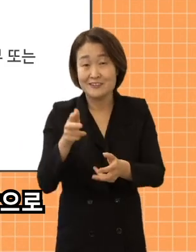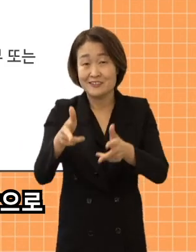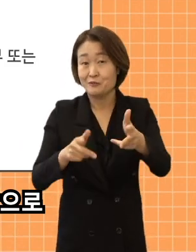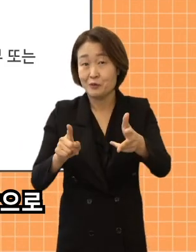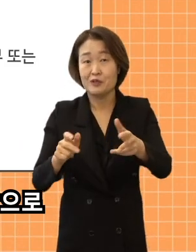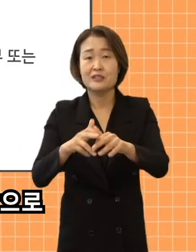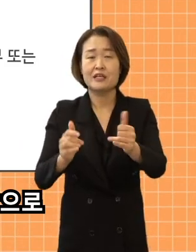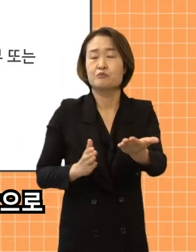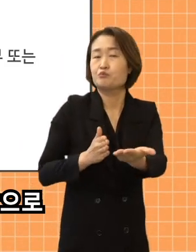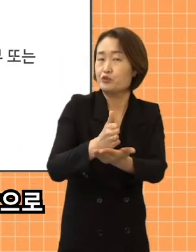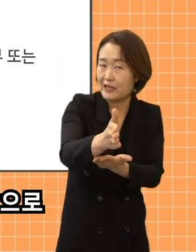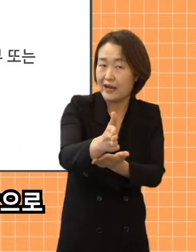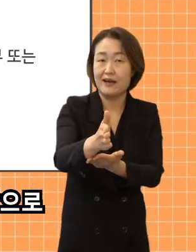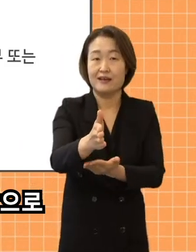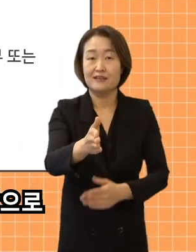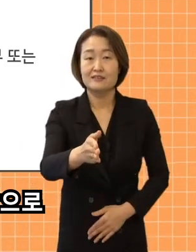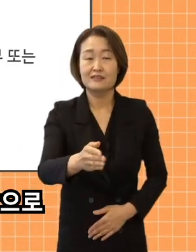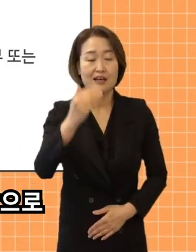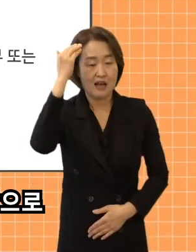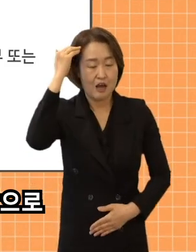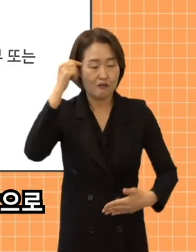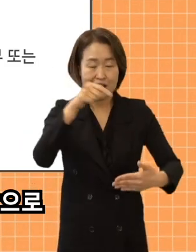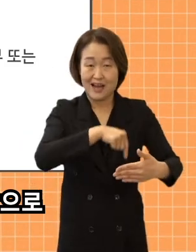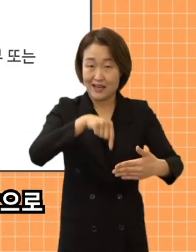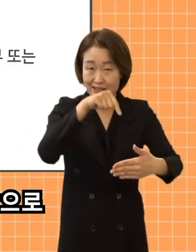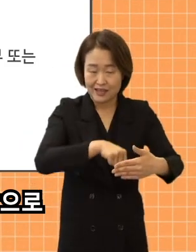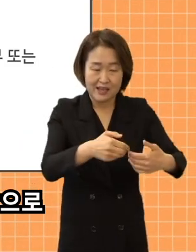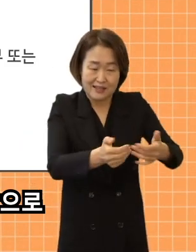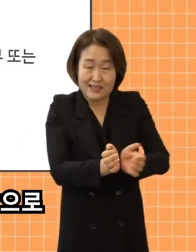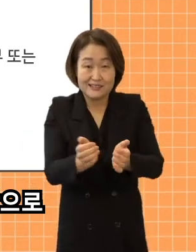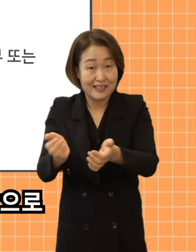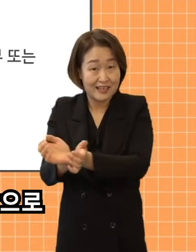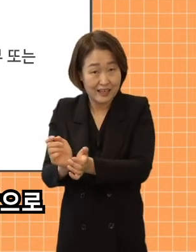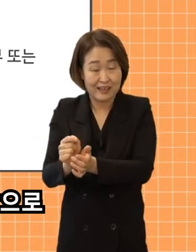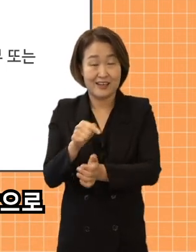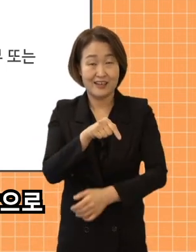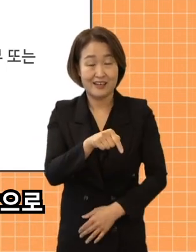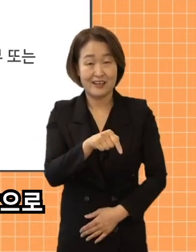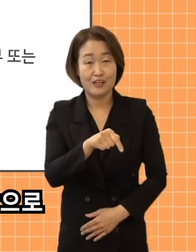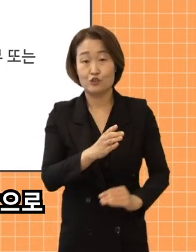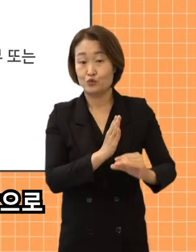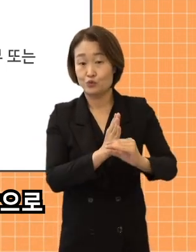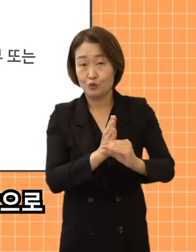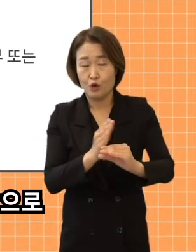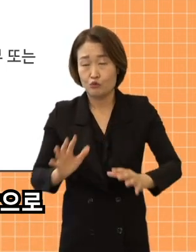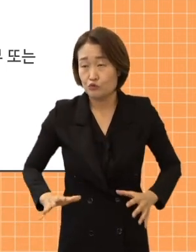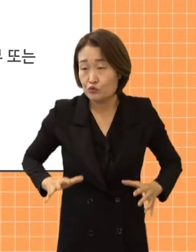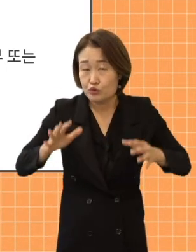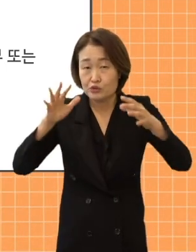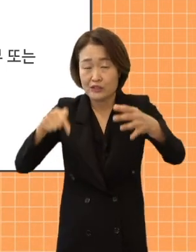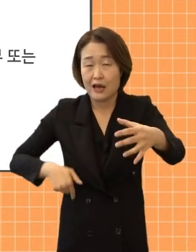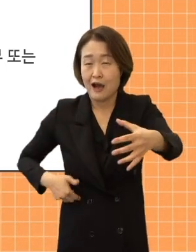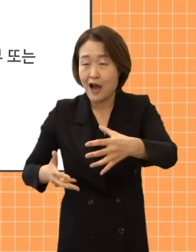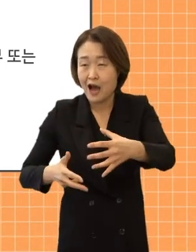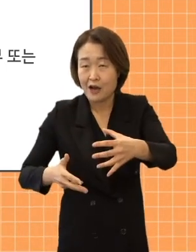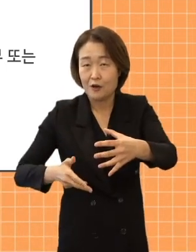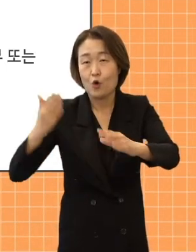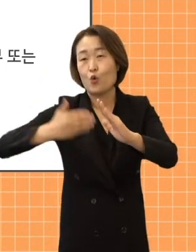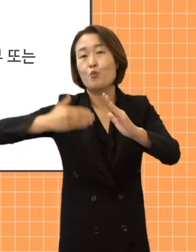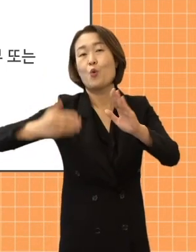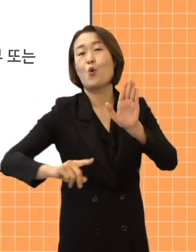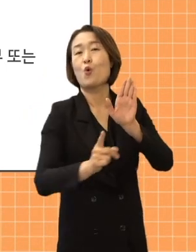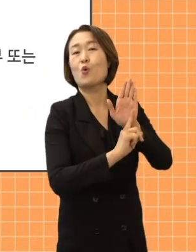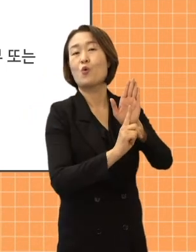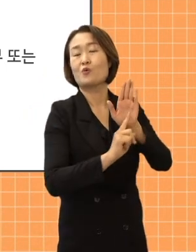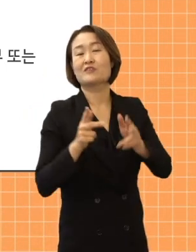국제장애인협력 공모사업은 장애 분야 사업을 수행하는 국내 비정부기관 및 민간단체를 대상으로